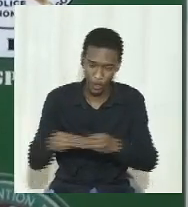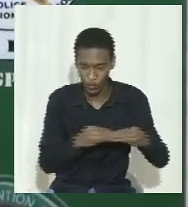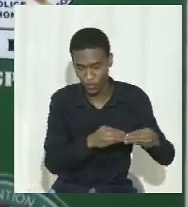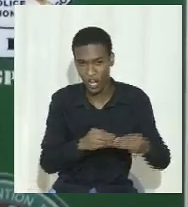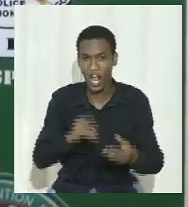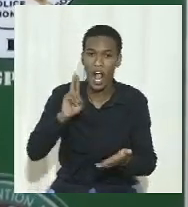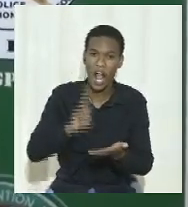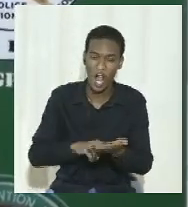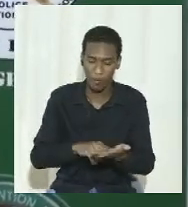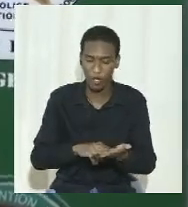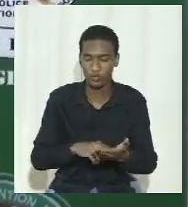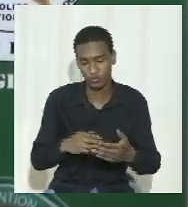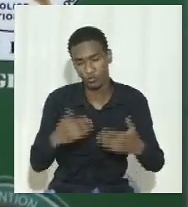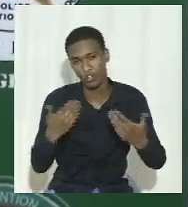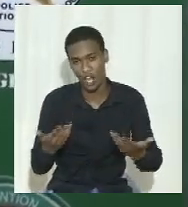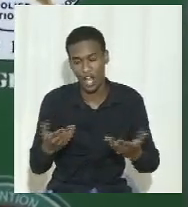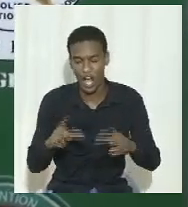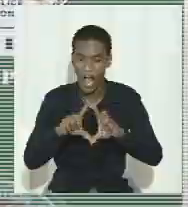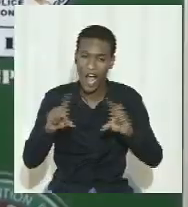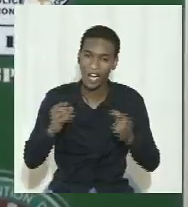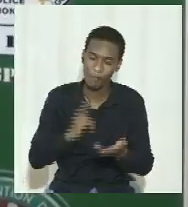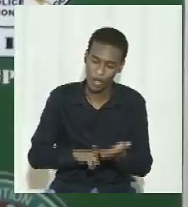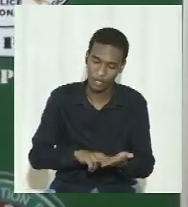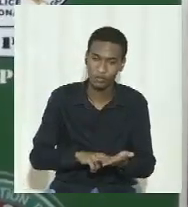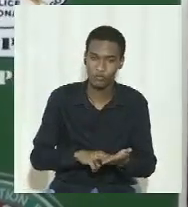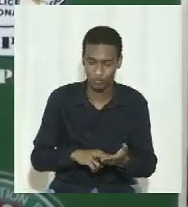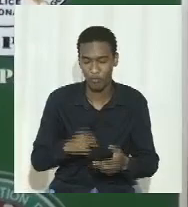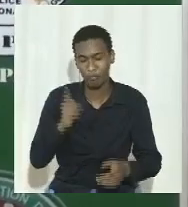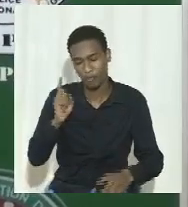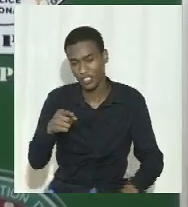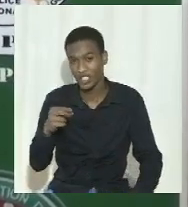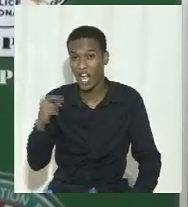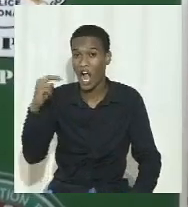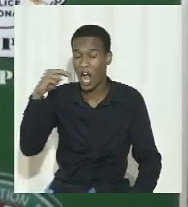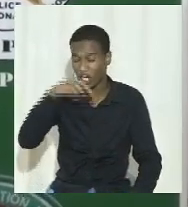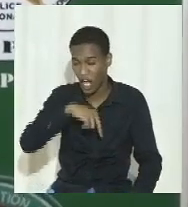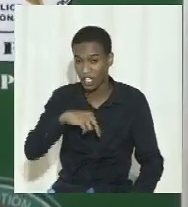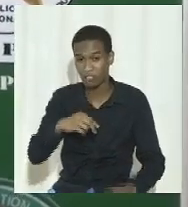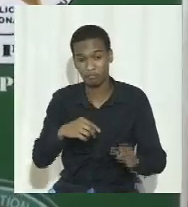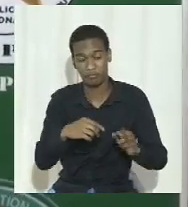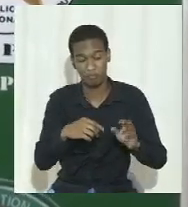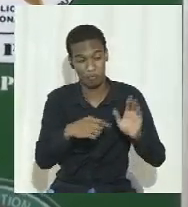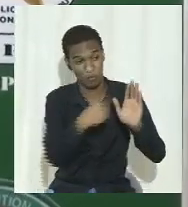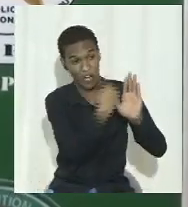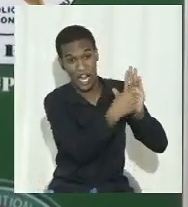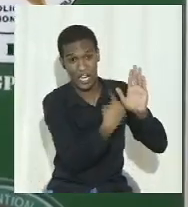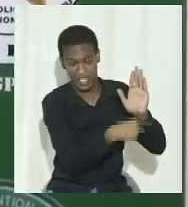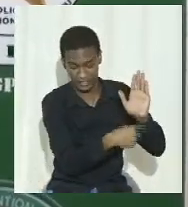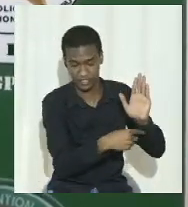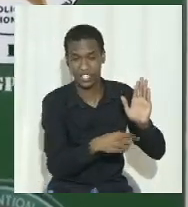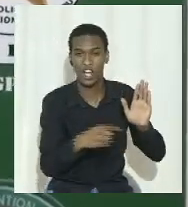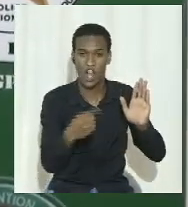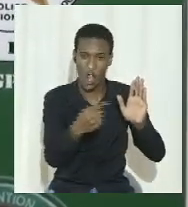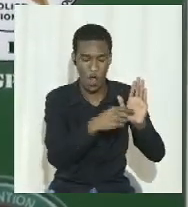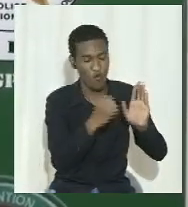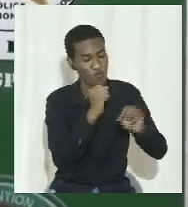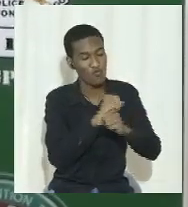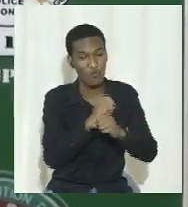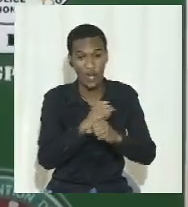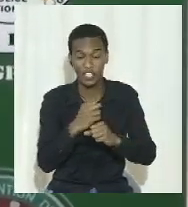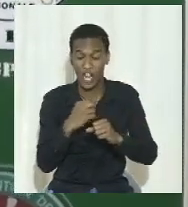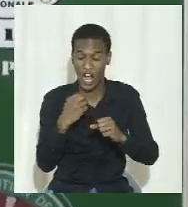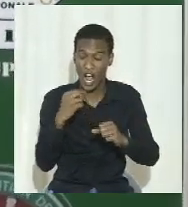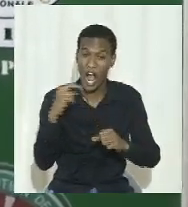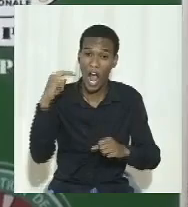extrait-na résultat misy ny anarany, mety avy antsara le extrait-na misy ny anarany iny. De ny